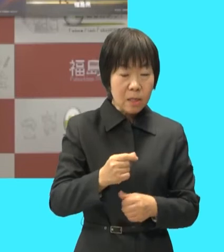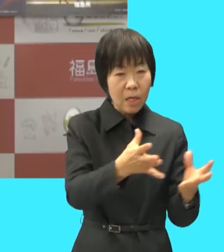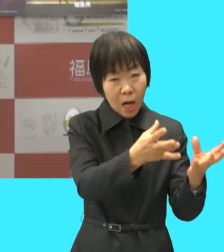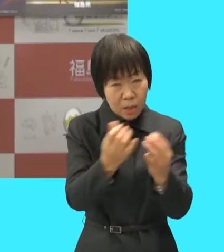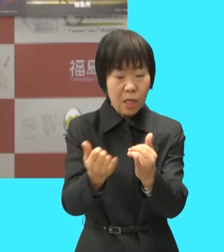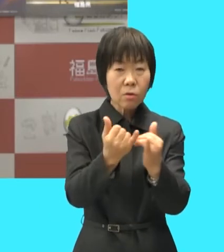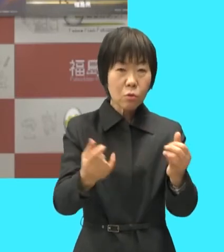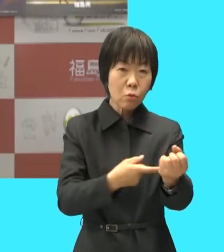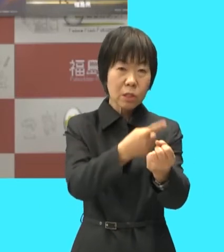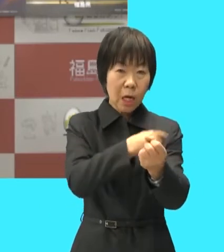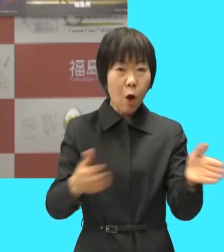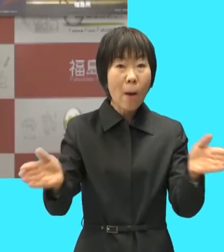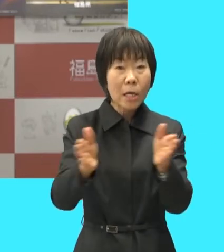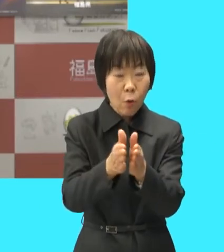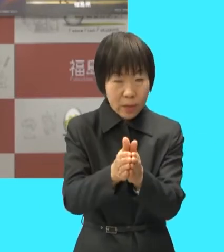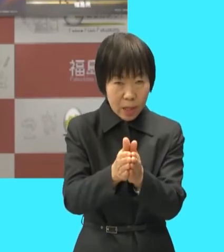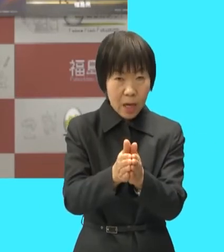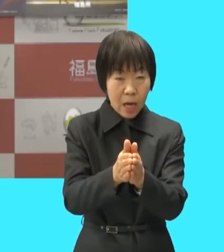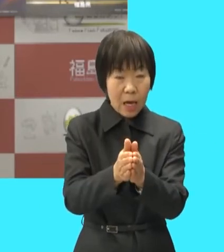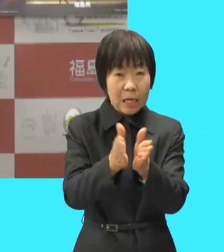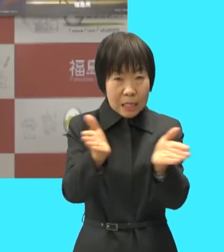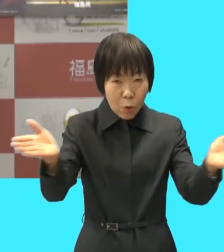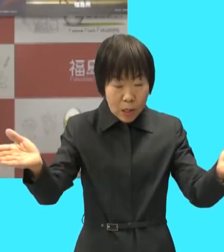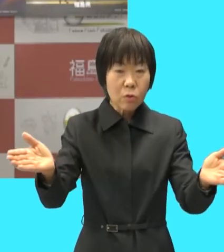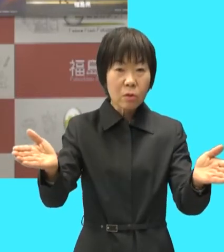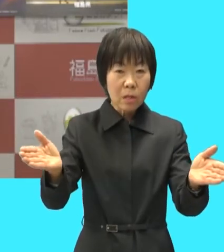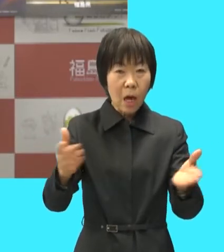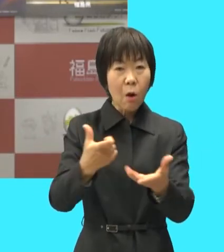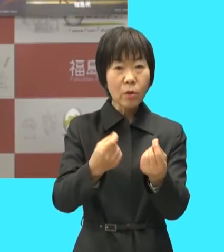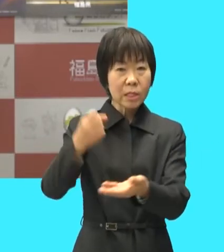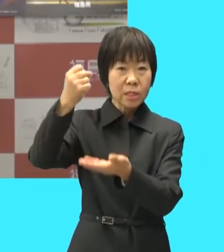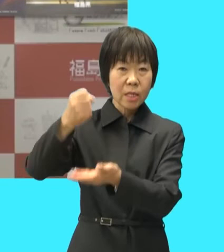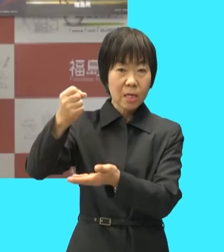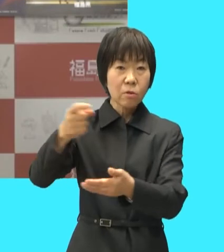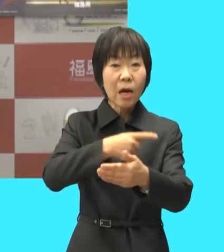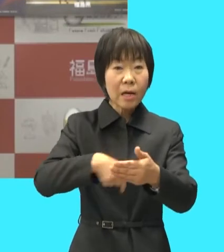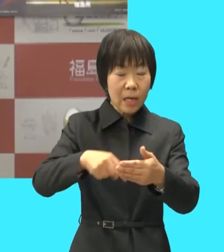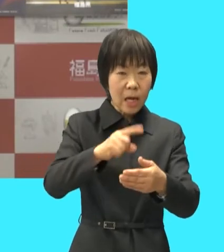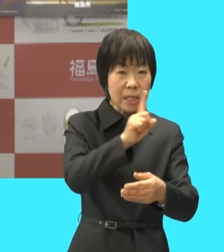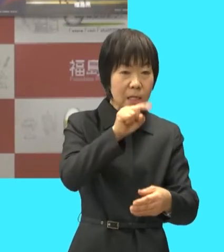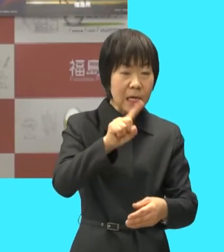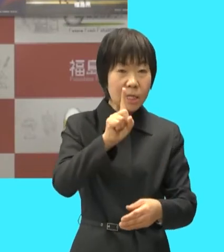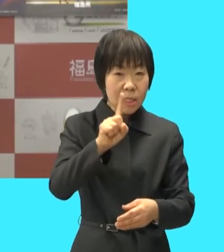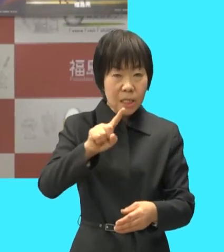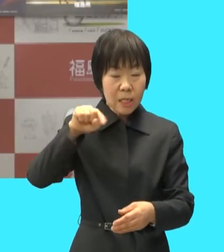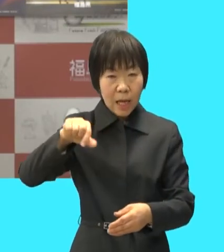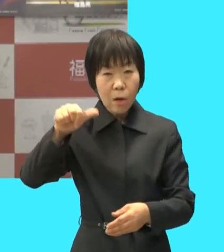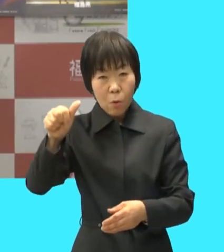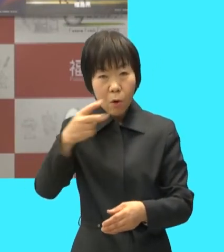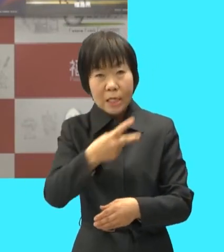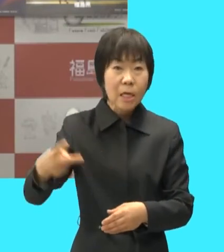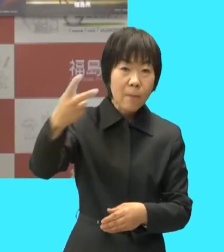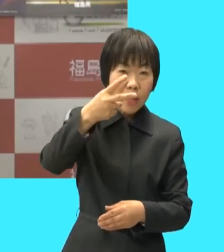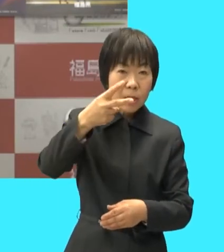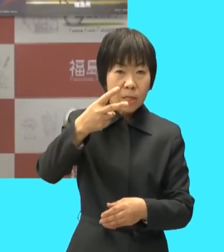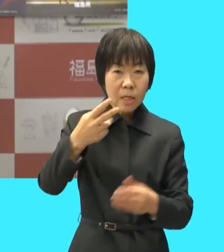で広げていくことによって、同じ税源であってもその効果が 1.1 倍 1.5 倍、場合によっては2倍という効